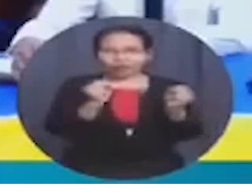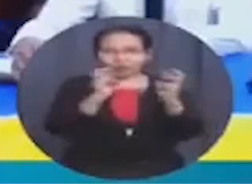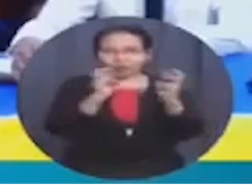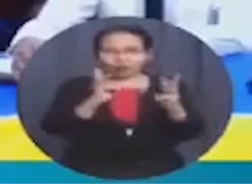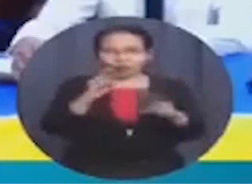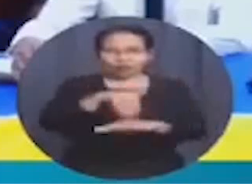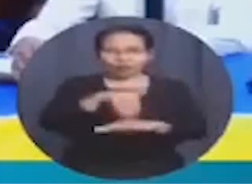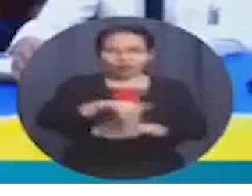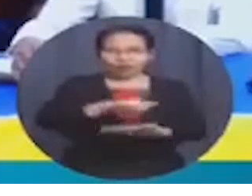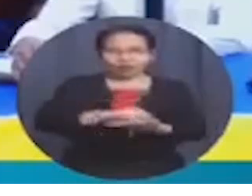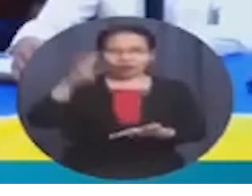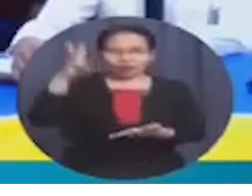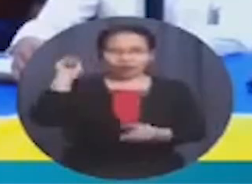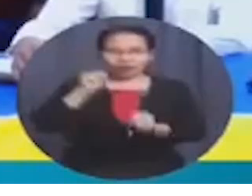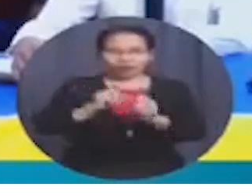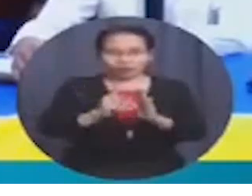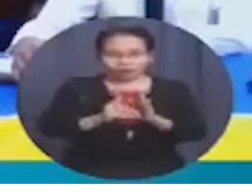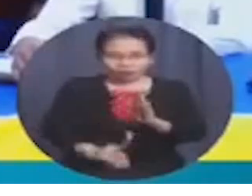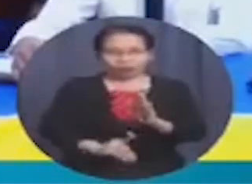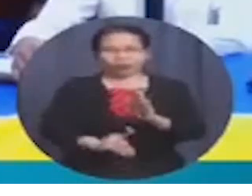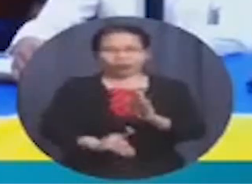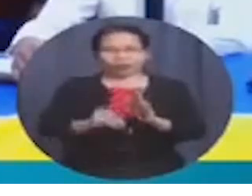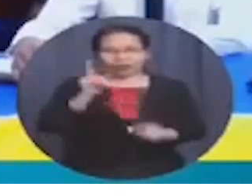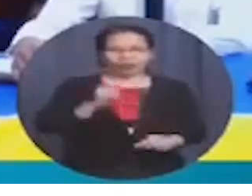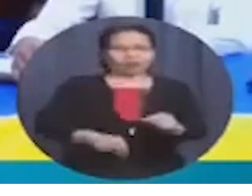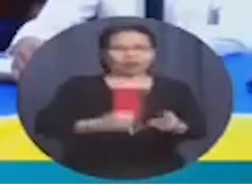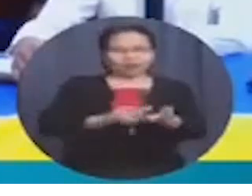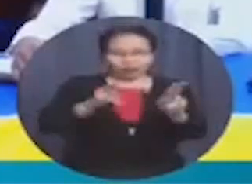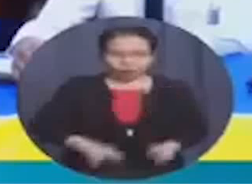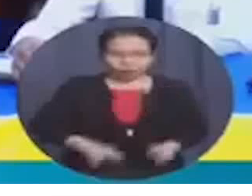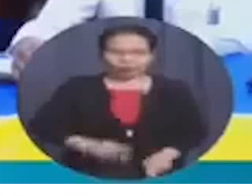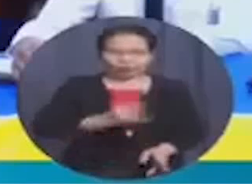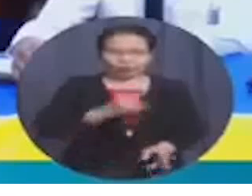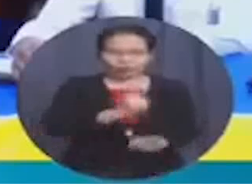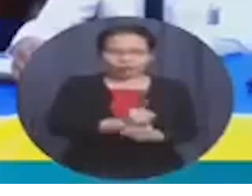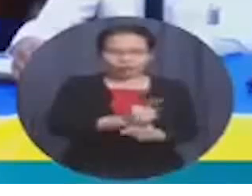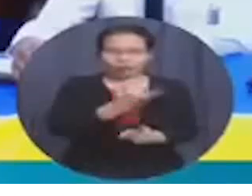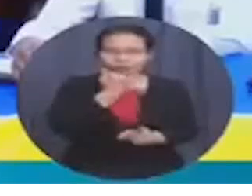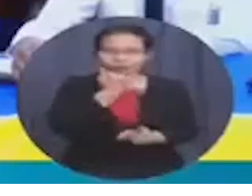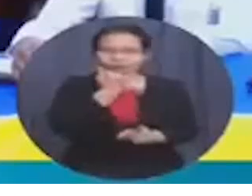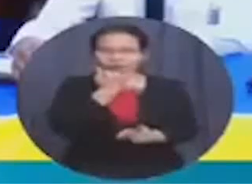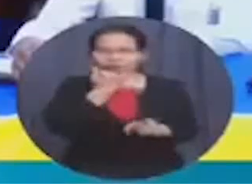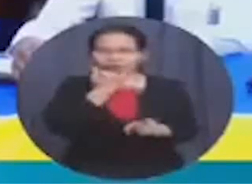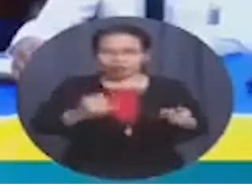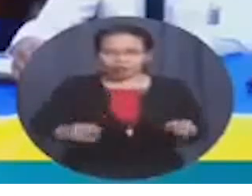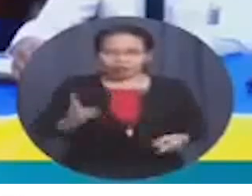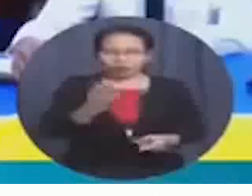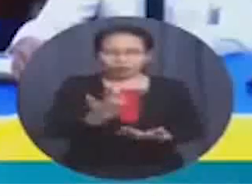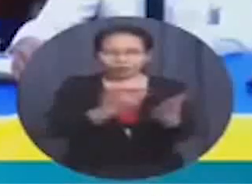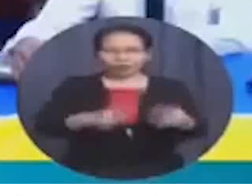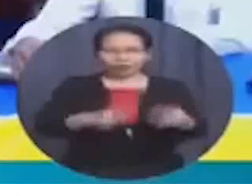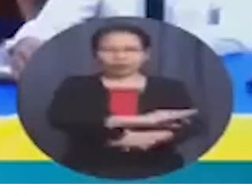on a cold winter's night that was so deep. Hindi totoo yun. Hindi pwedeng mangyari na mayroong mga pastor pupunta sa parang eh puro